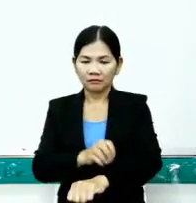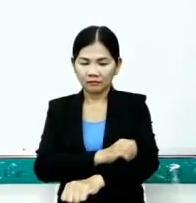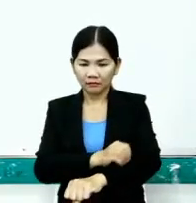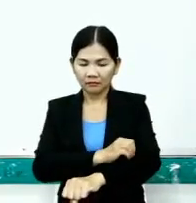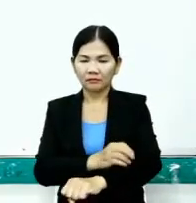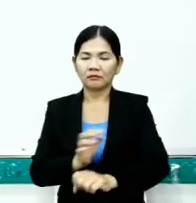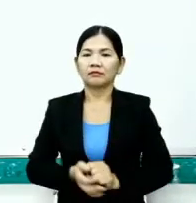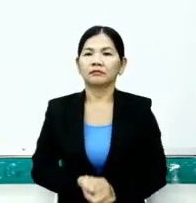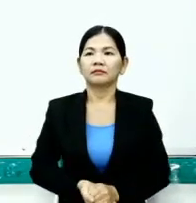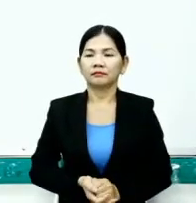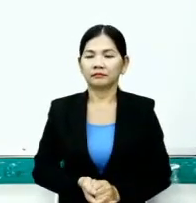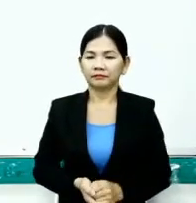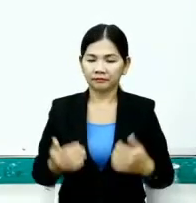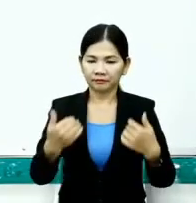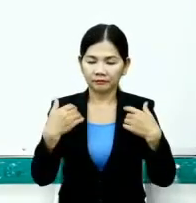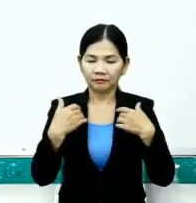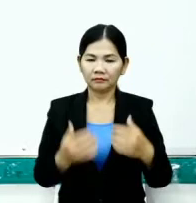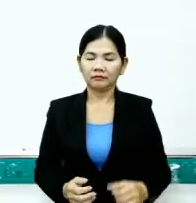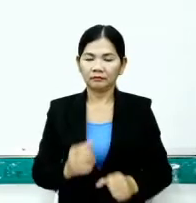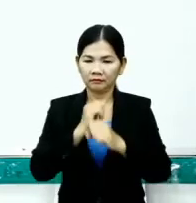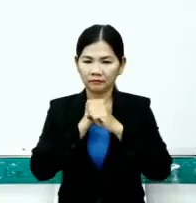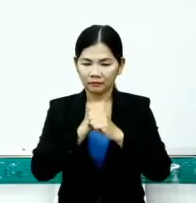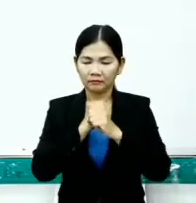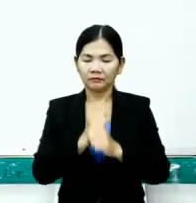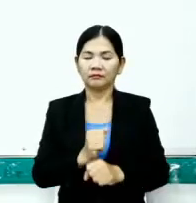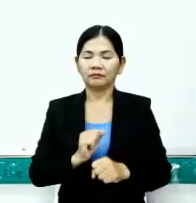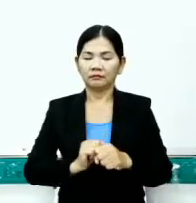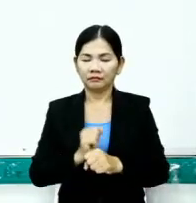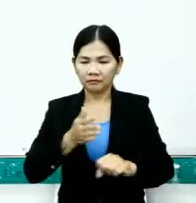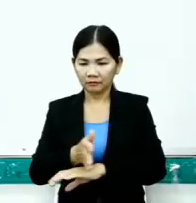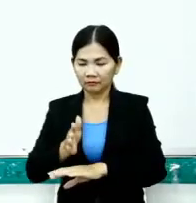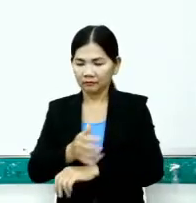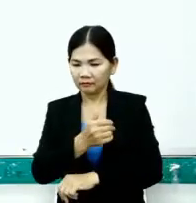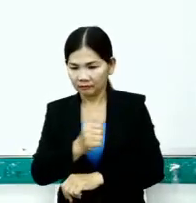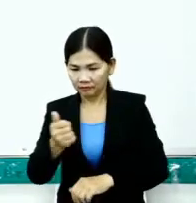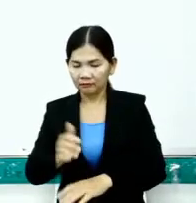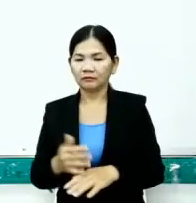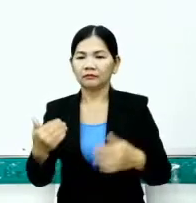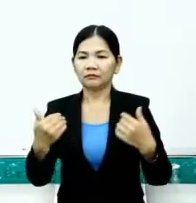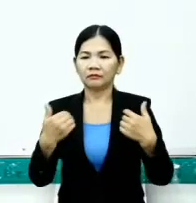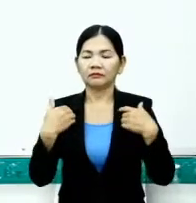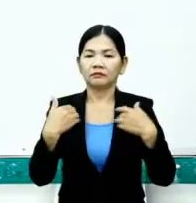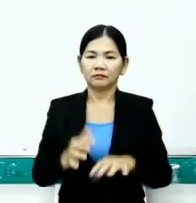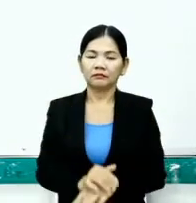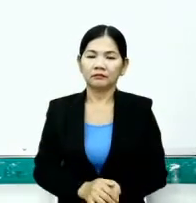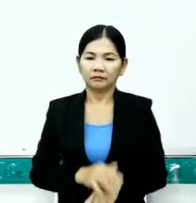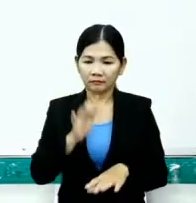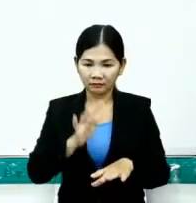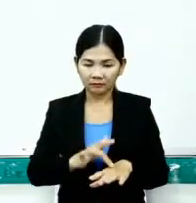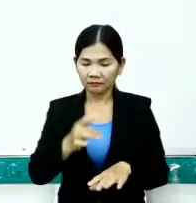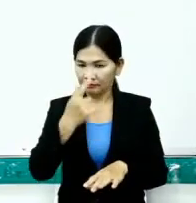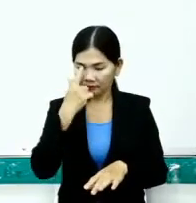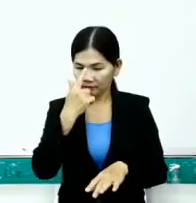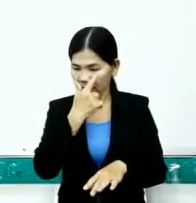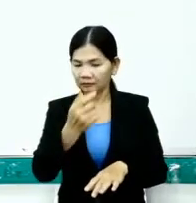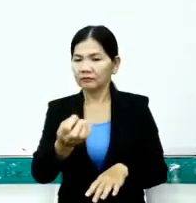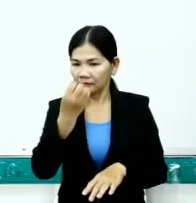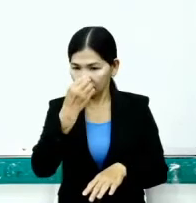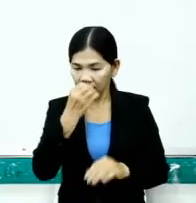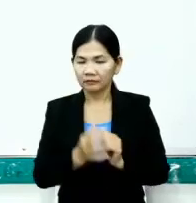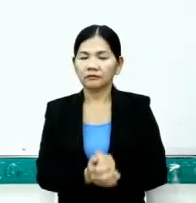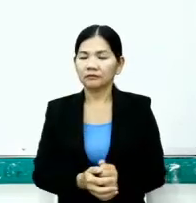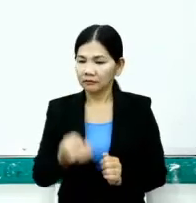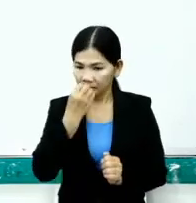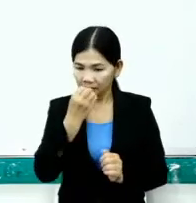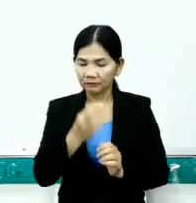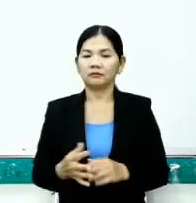rư cơ chến. Chà, nằm bếp băng ca khuôn nà chìa phót bí chì mùi chlo nền ní môn phê đại cốn. Chà, dục đầy đại bọc cốn cho chập căn nông chùm nây dục